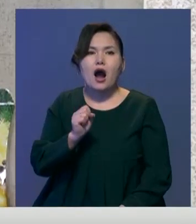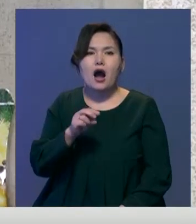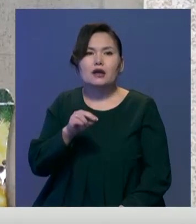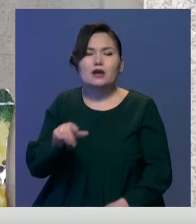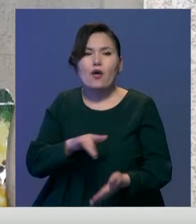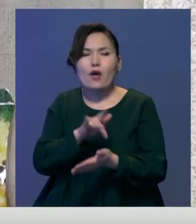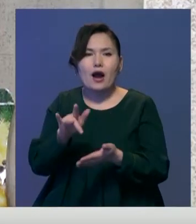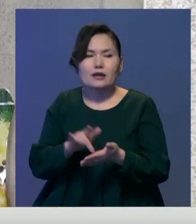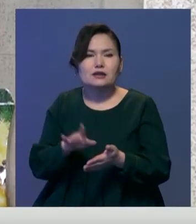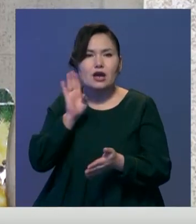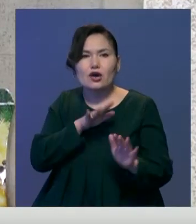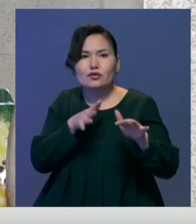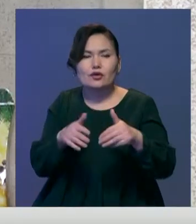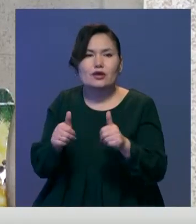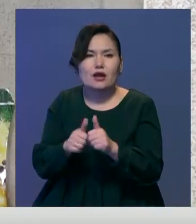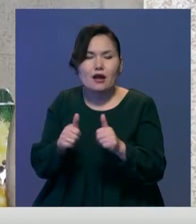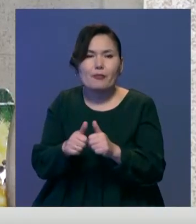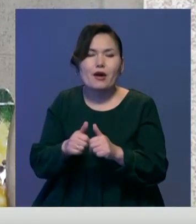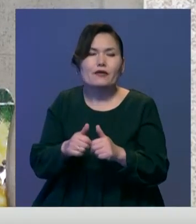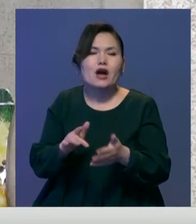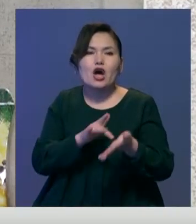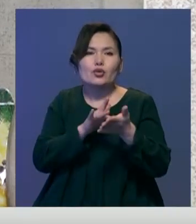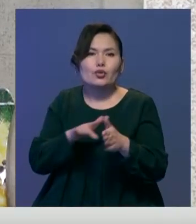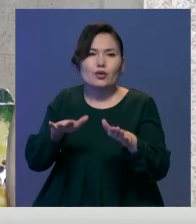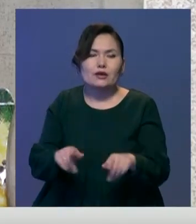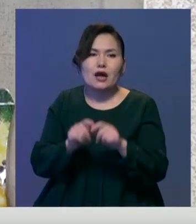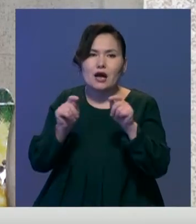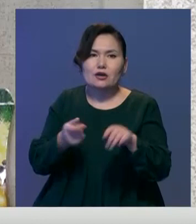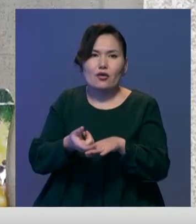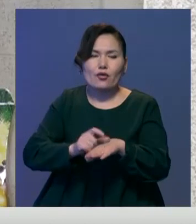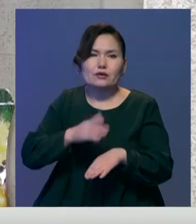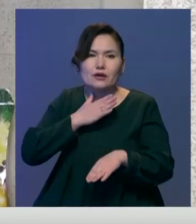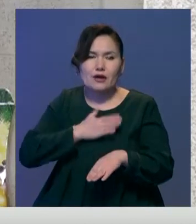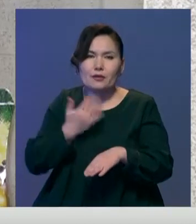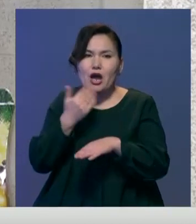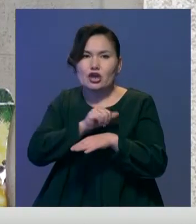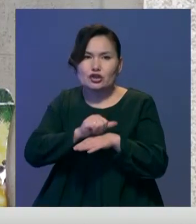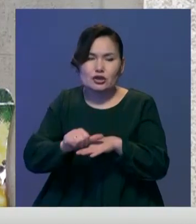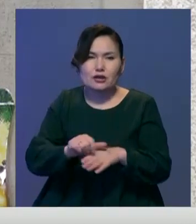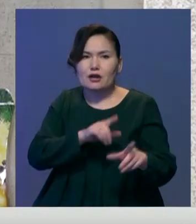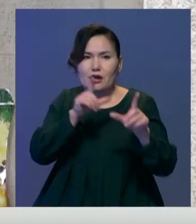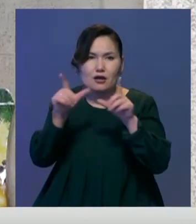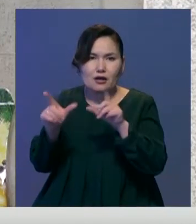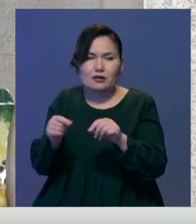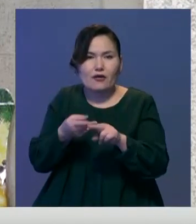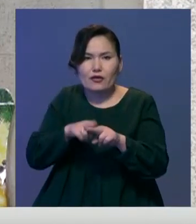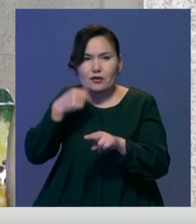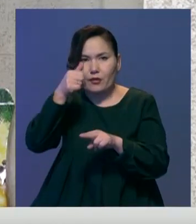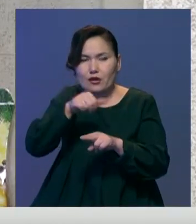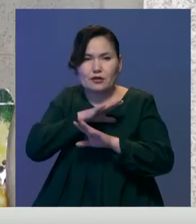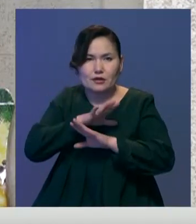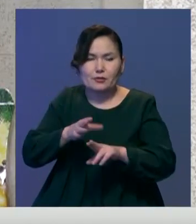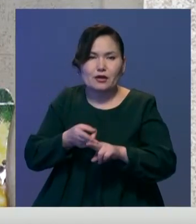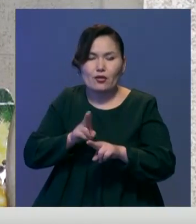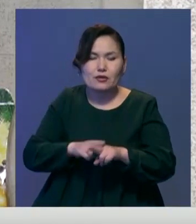туризмы дамып, жоғары деңгейде қызмет көрсететін курорттардың ашылғаны қуантады. Карантиннен шетелге шыға алмадық деп көңіліміз түскен еді. Жаңа демалыс